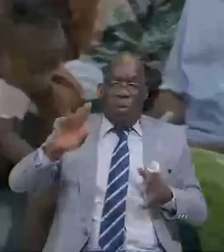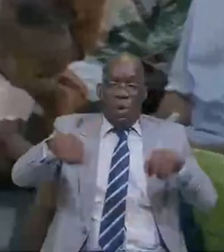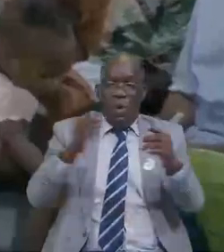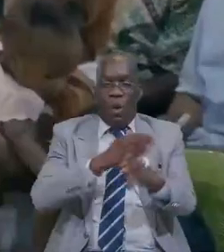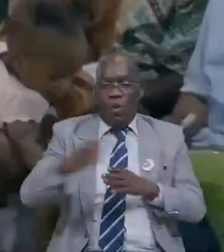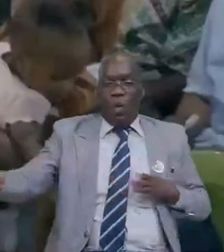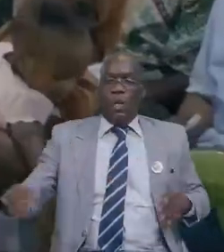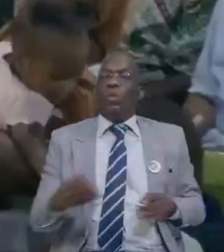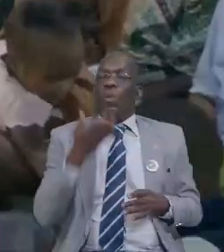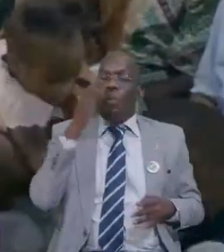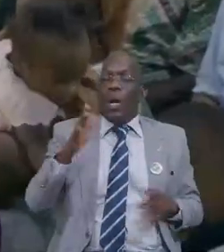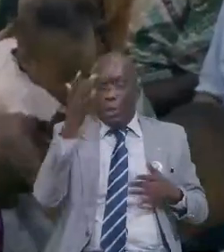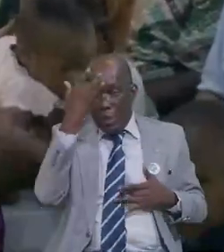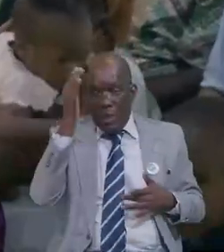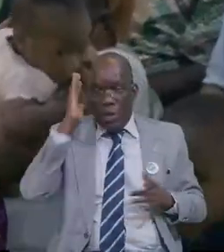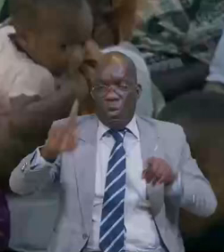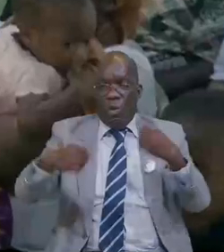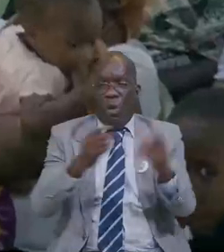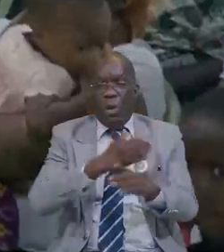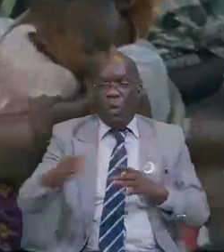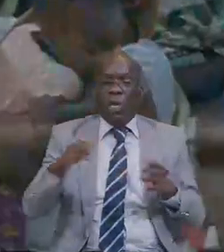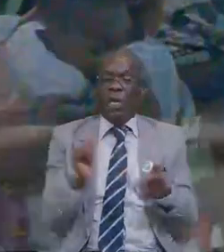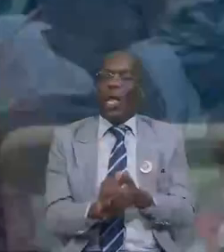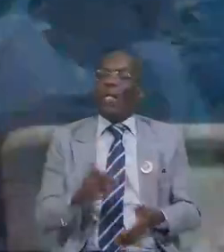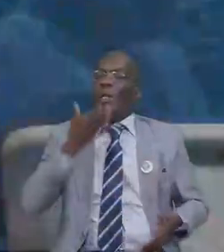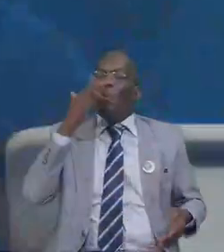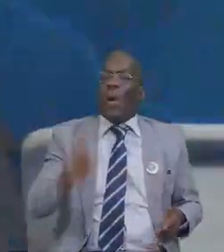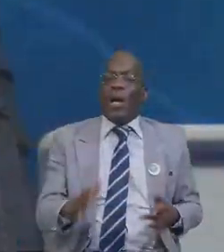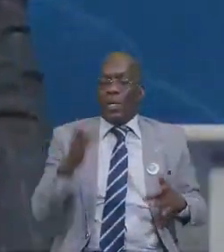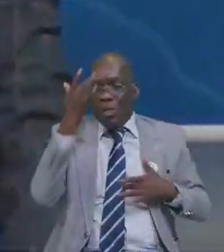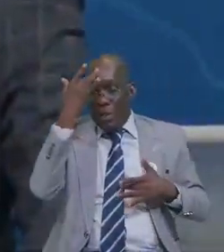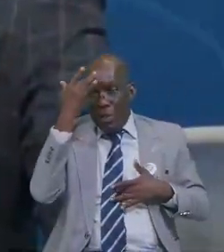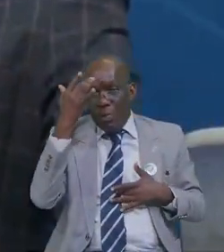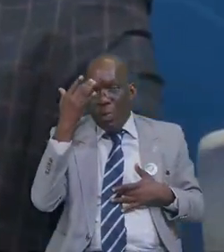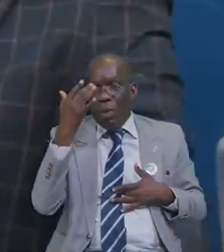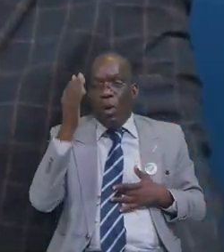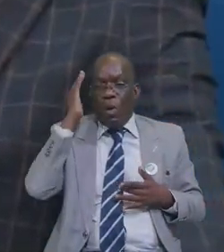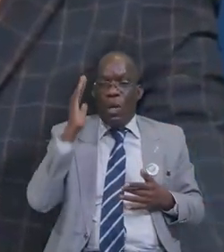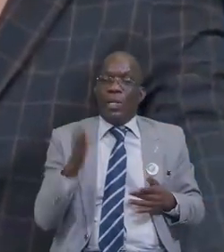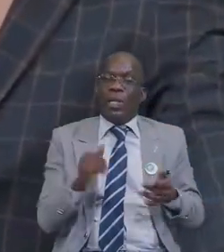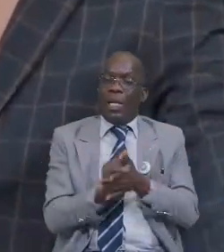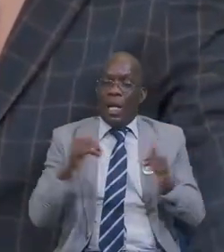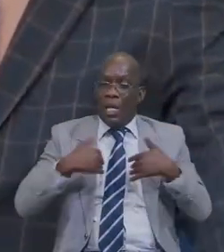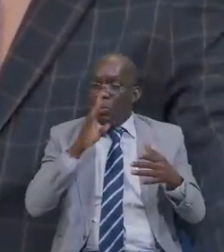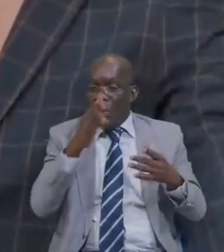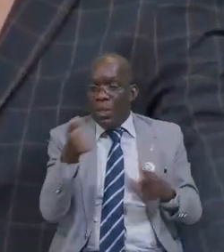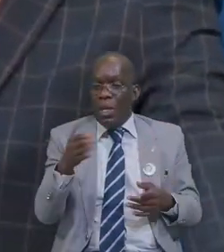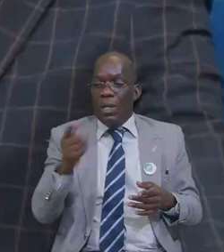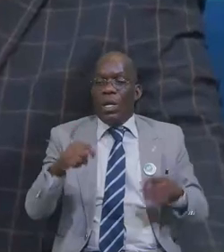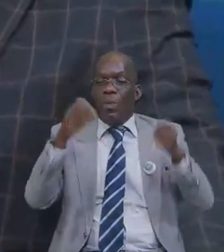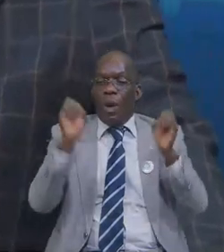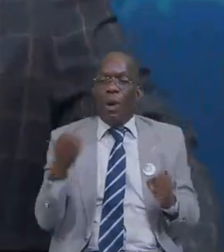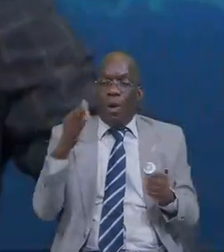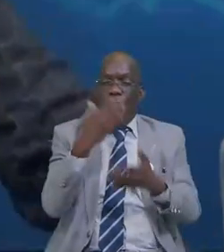Les mauvais êtres vont partir. Cette chose terrible qui est là, pendant longtemps, la vertu, la puissance du